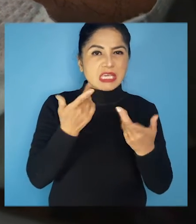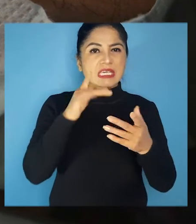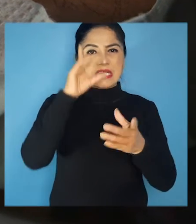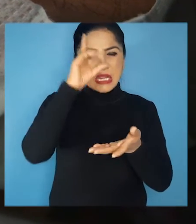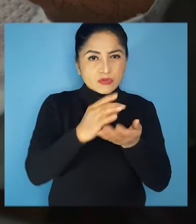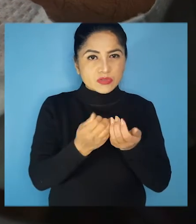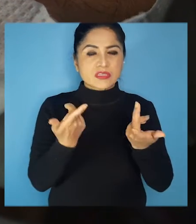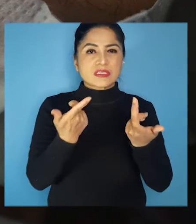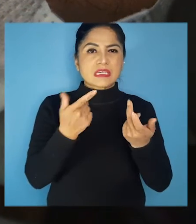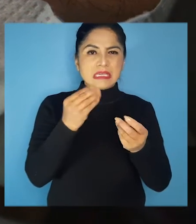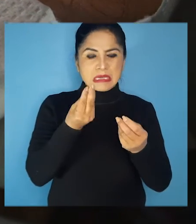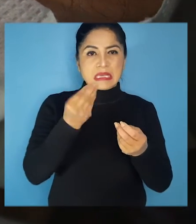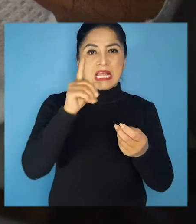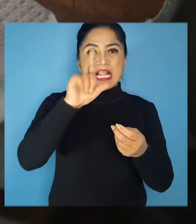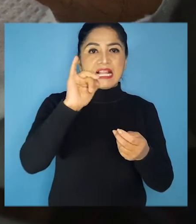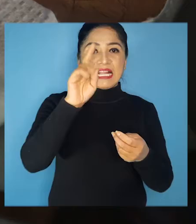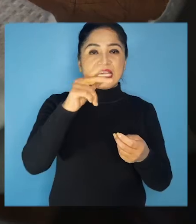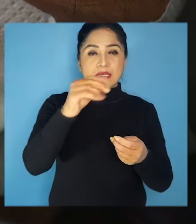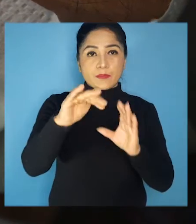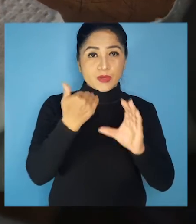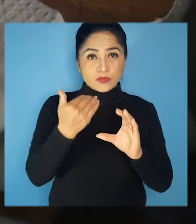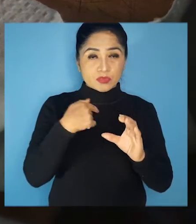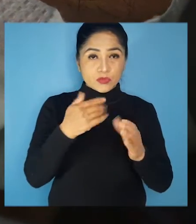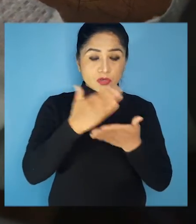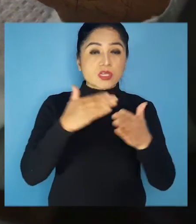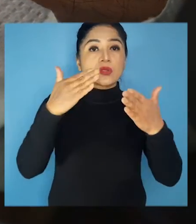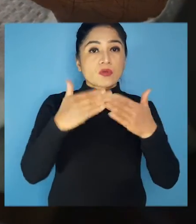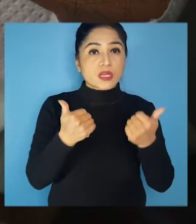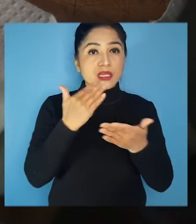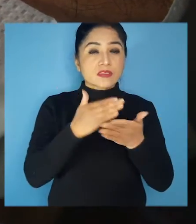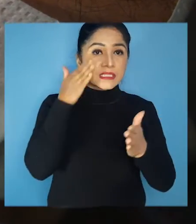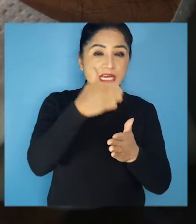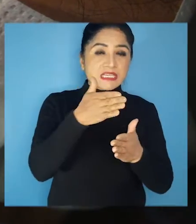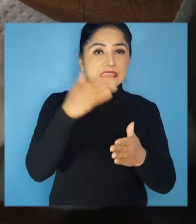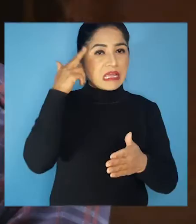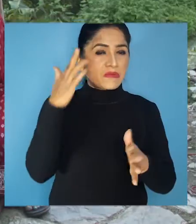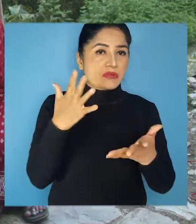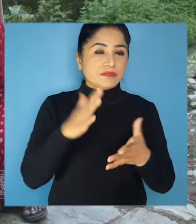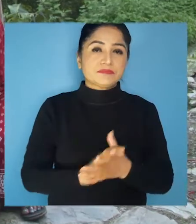डाउनलोड गर्नुपर्छ, अब के लिङ्क पठाउनुहुन्छ सरले, त्यो लिङ्क कसरी खोल्ने, त्यहाँमा कसरी जाने हामीलाई थाहा हुन्न।